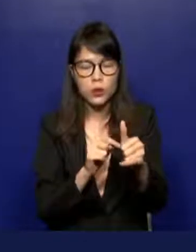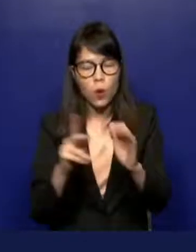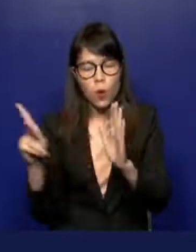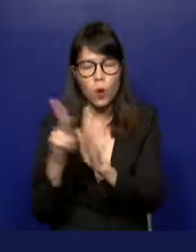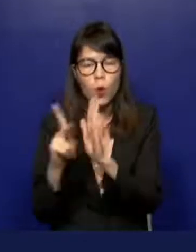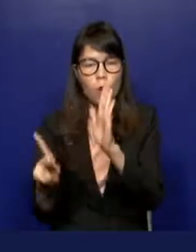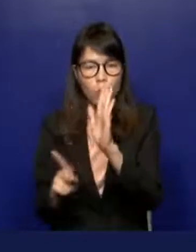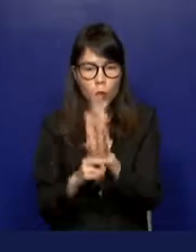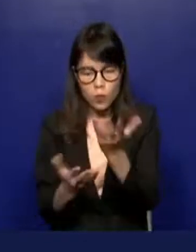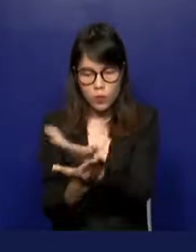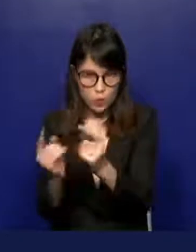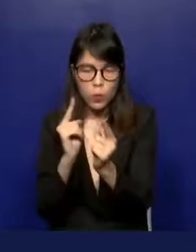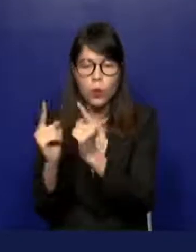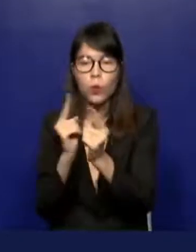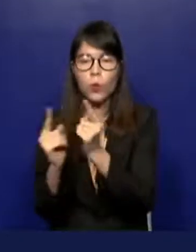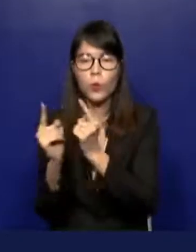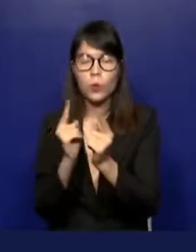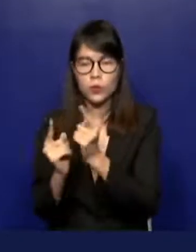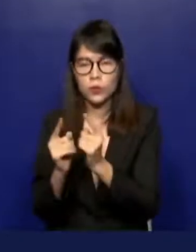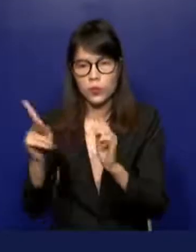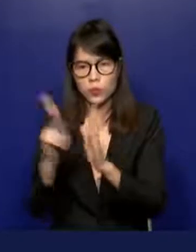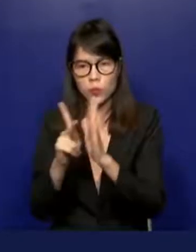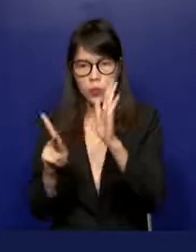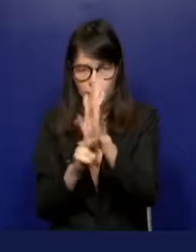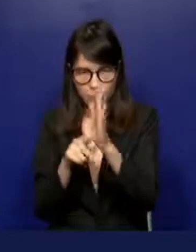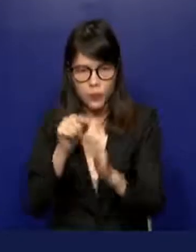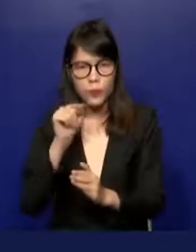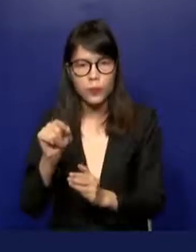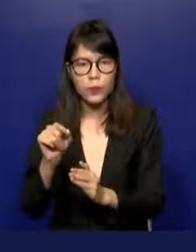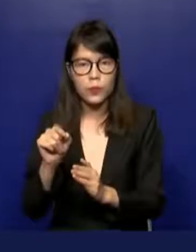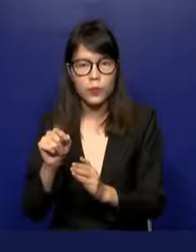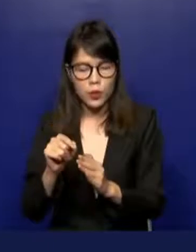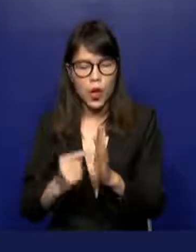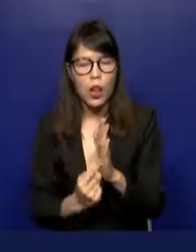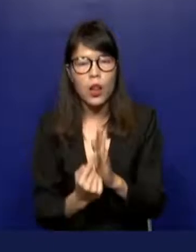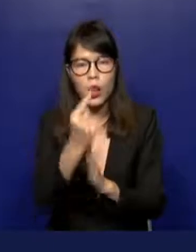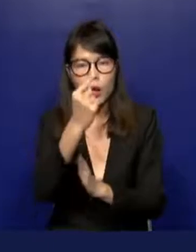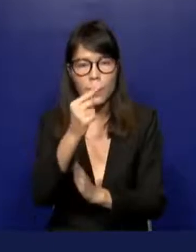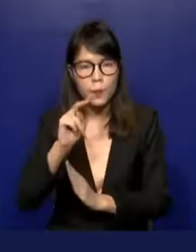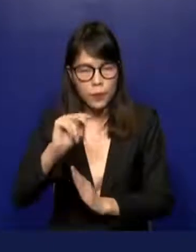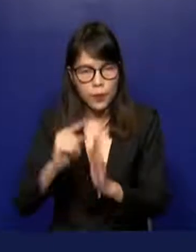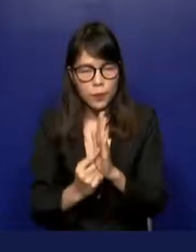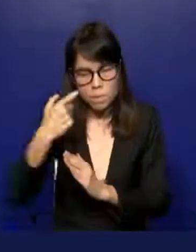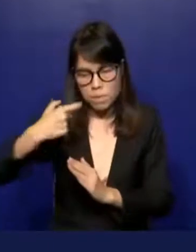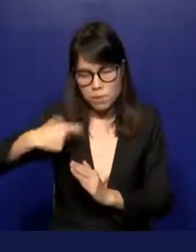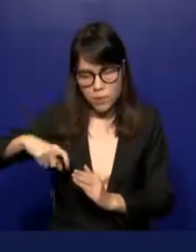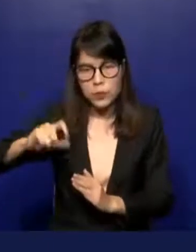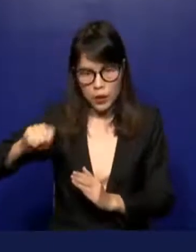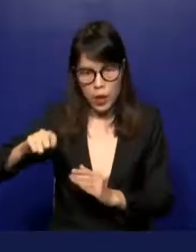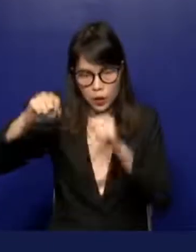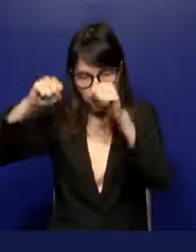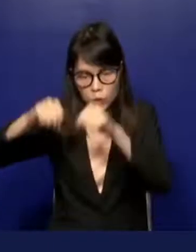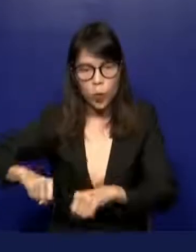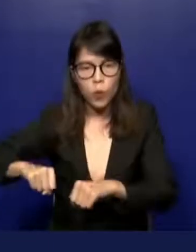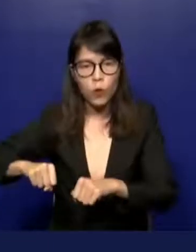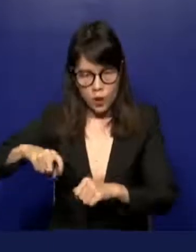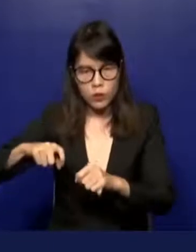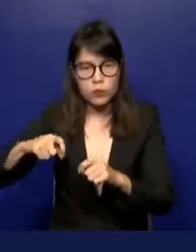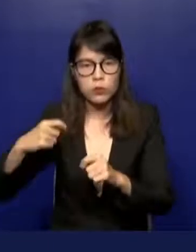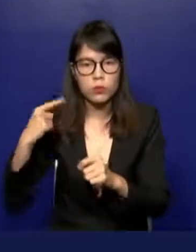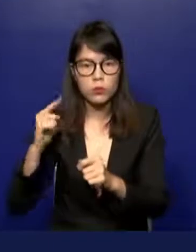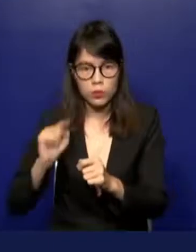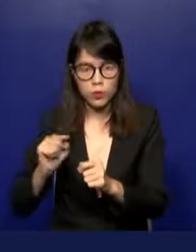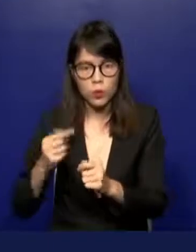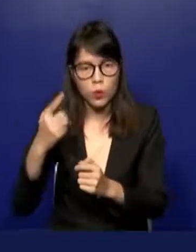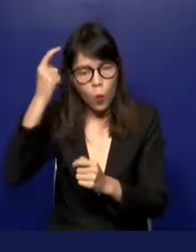kasกดหมายชีรบนี้ เขาตีความนบเวลา อายุคามเมื่อวันที่สารพิภาคสา สารประคองสงสดชี้ขาดวันนั้แ enlightenment